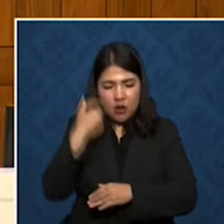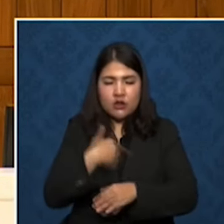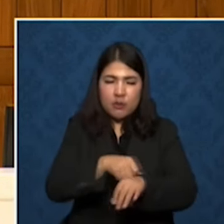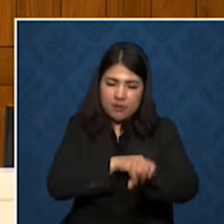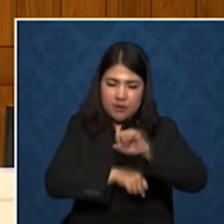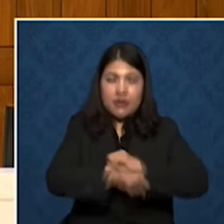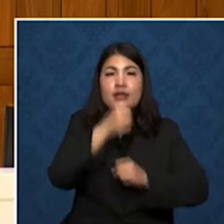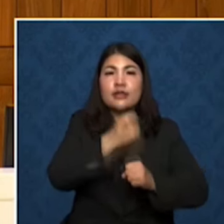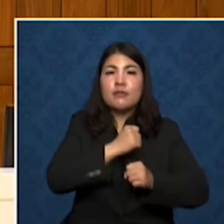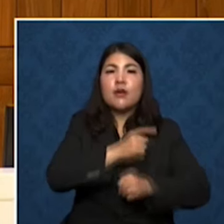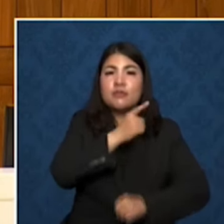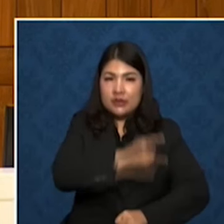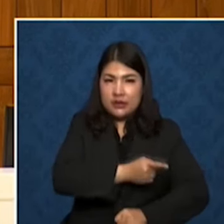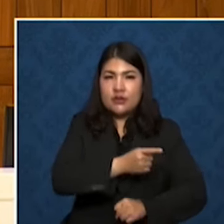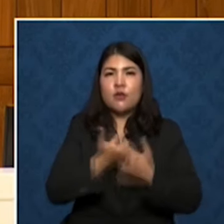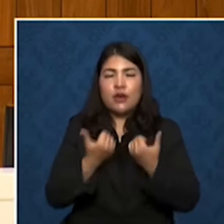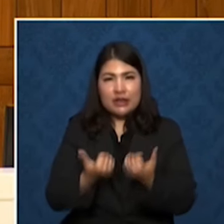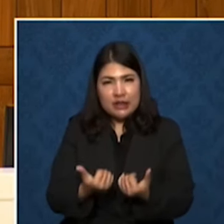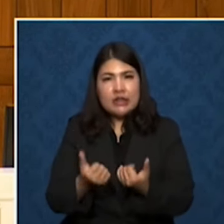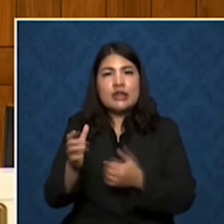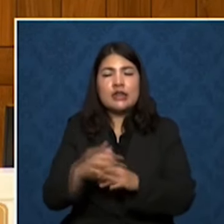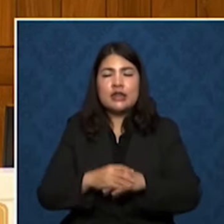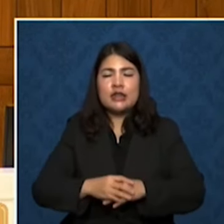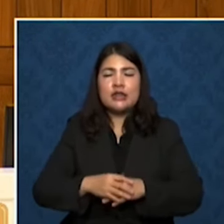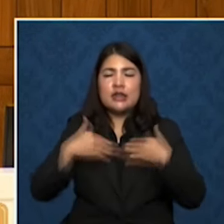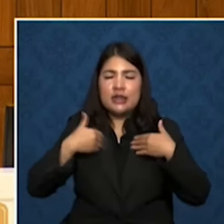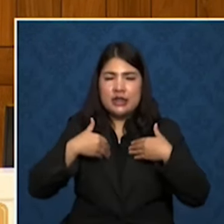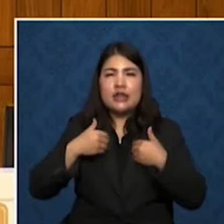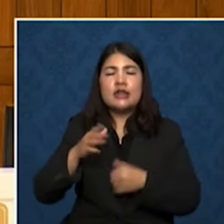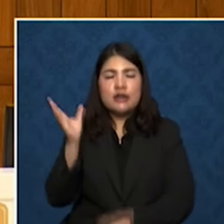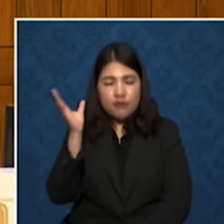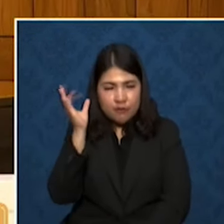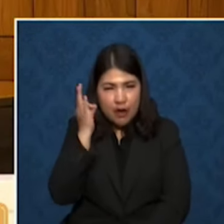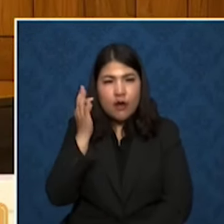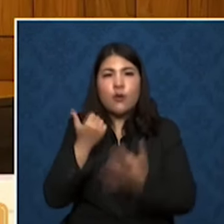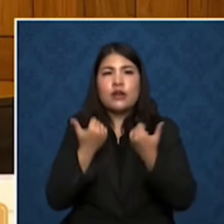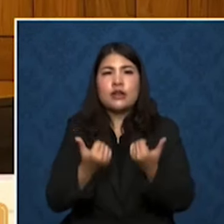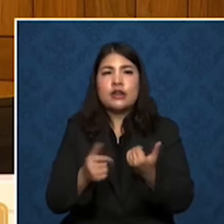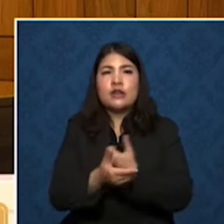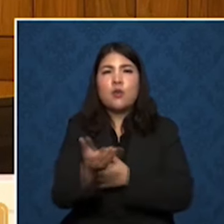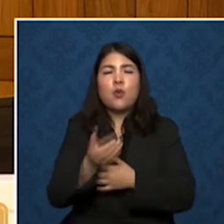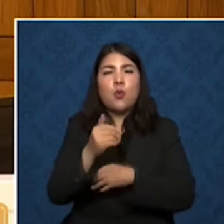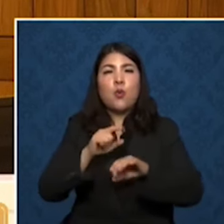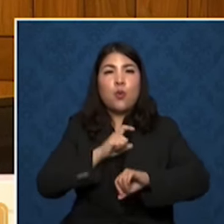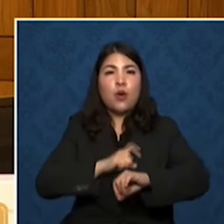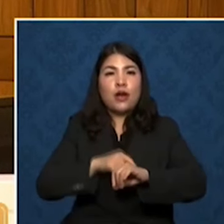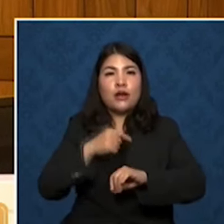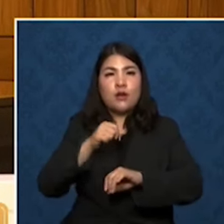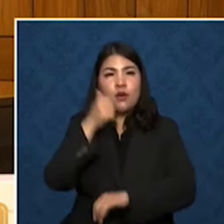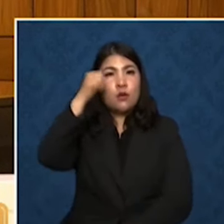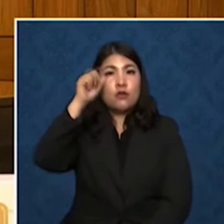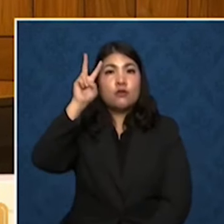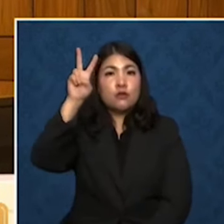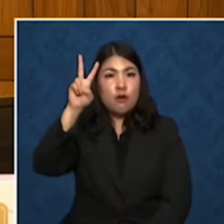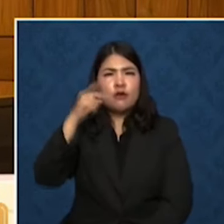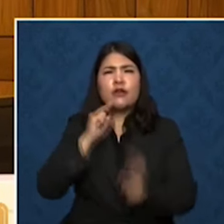็ยิดีครั ทจะมารบฟงวัี้ และก็จะให้เวลา 2 วนที่พวกท่านจะไดมีการพูคุ